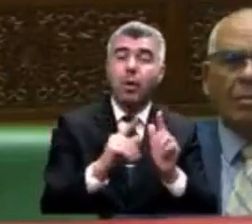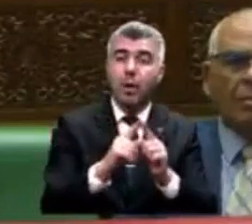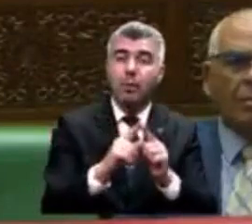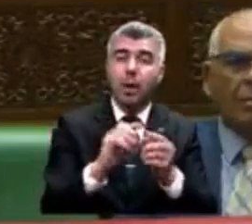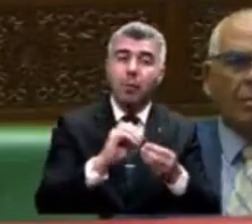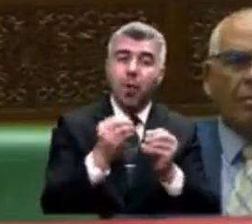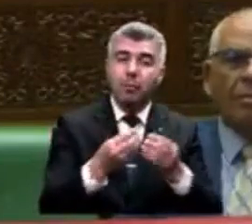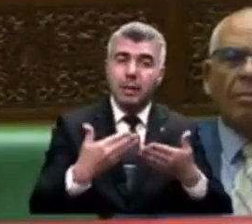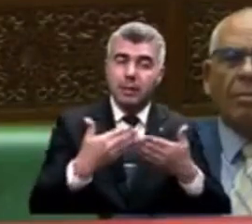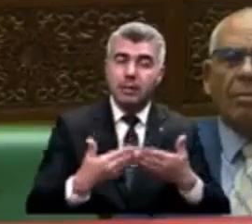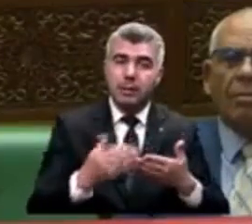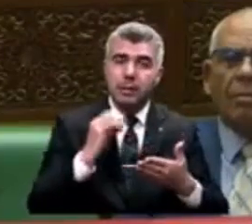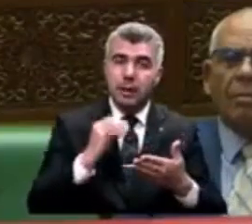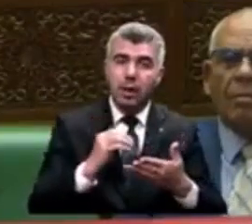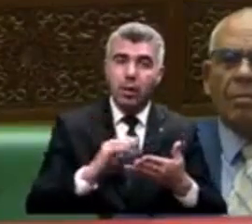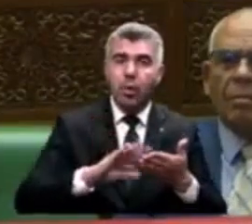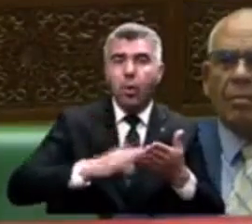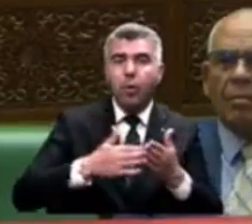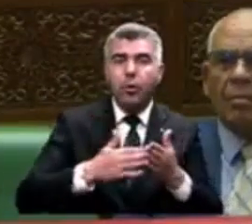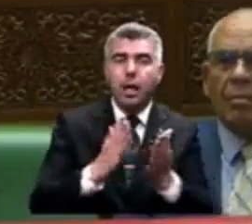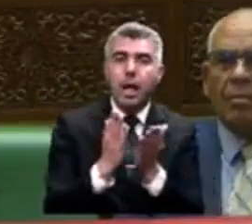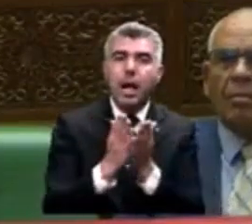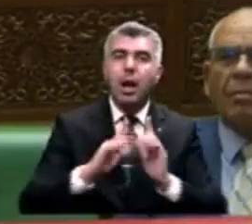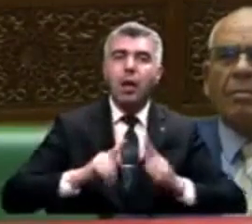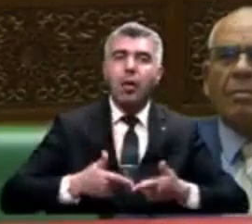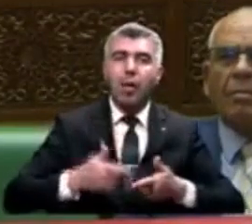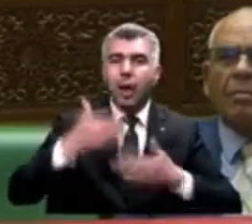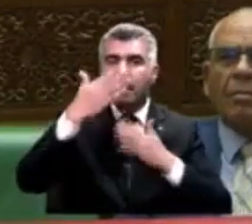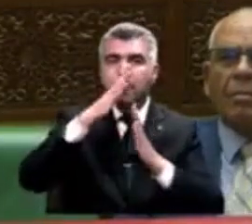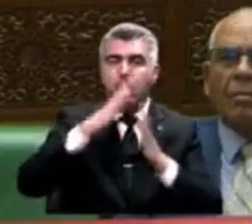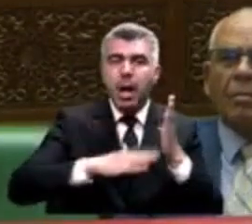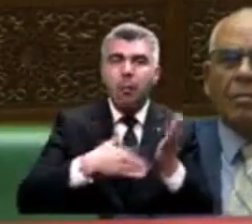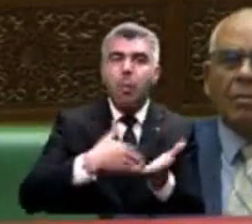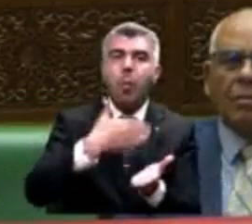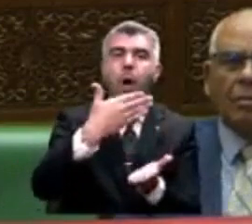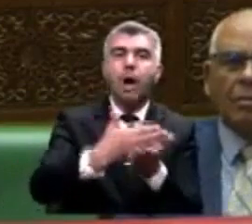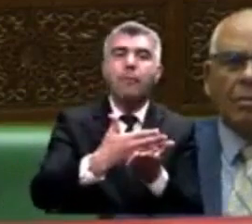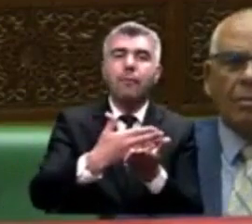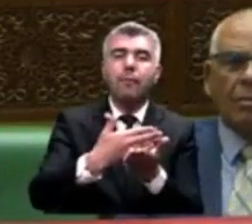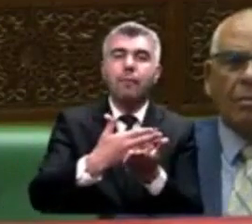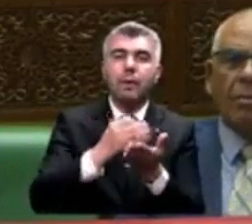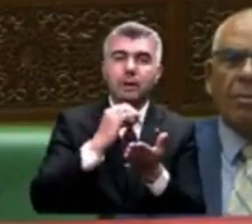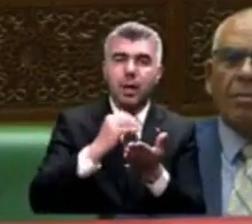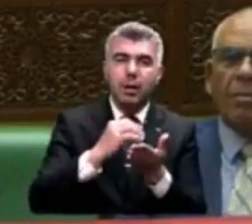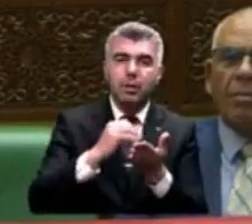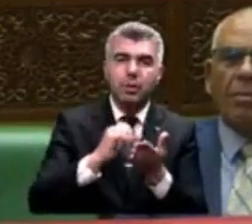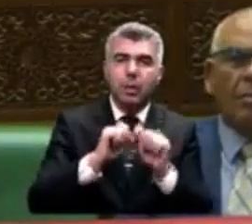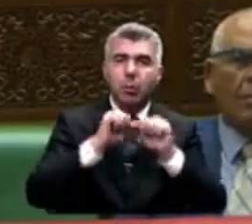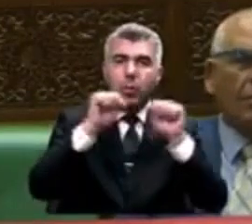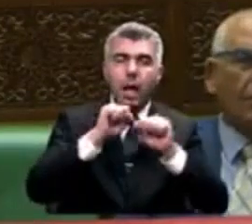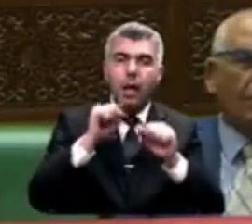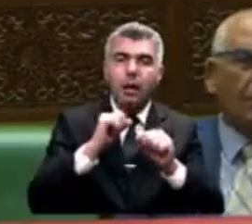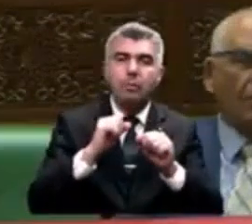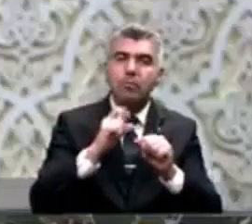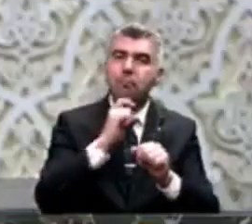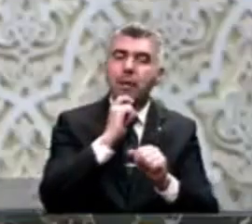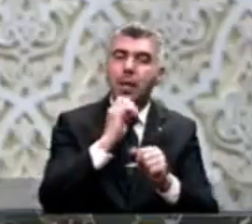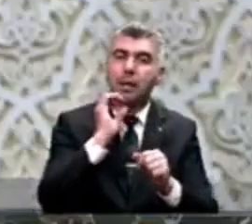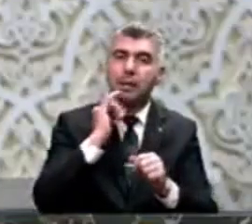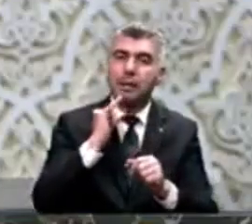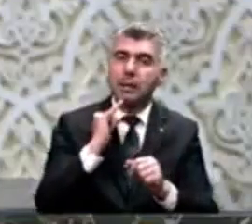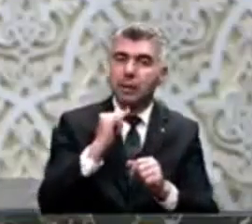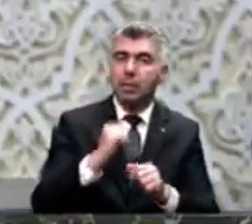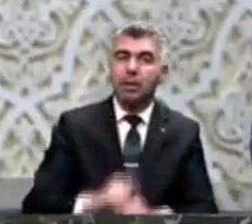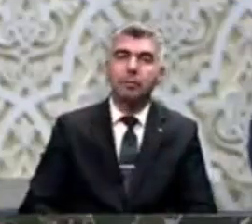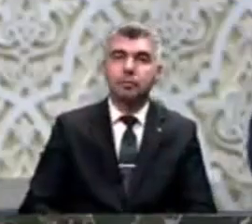الوضع هذا اللي كتعيش فيه اليوم جميع المؤسسات المدرسيه واقفه ومازال التصعيد. شكرا سيد المستشار، انتهى الوقت. شكرا واعتذر.